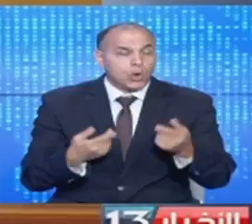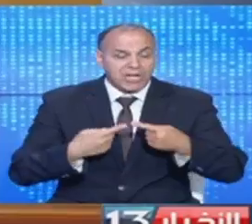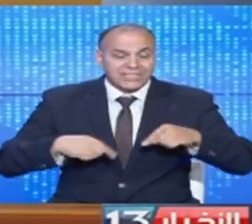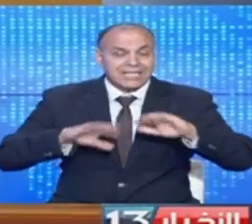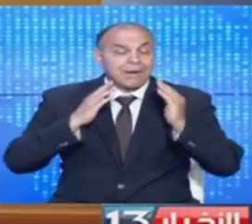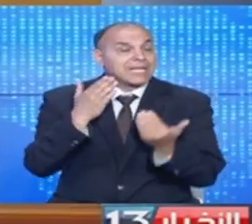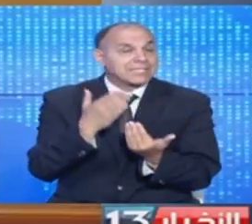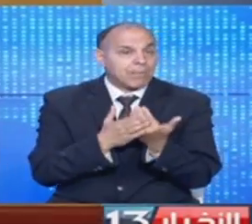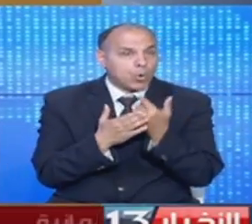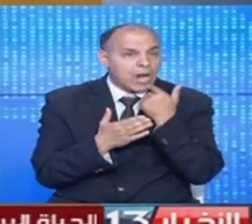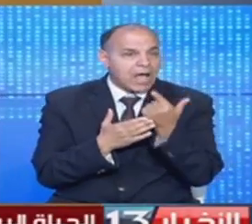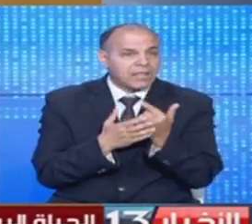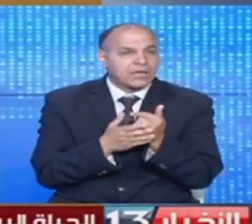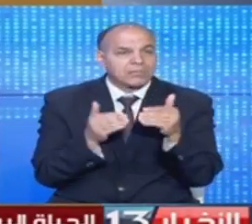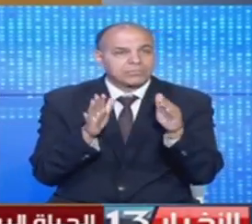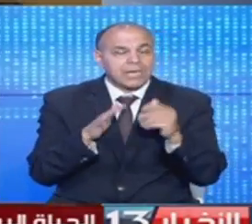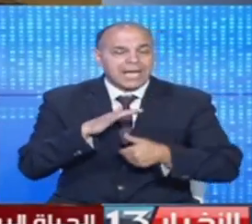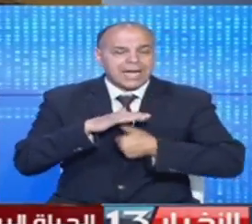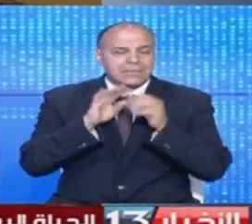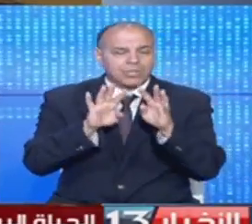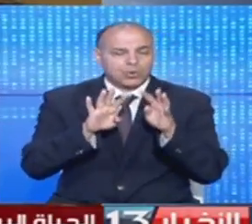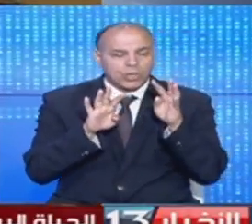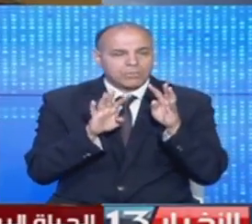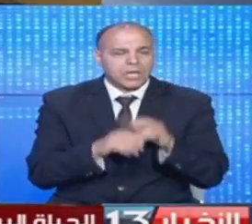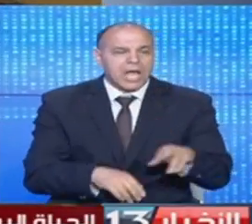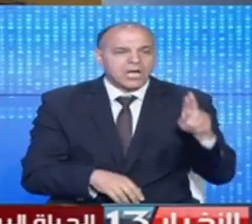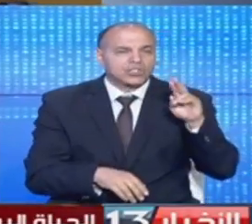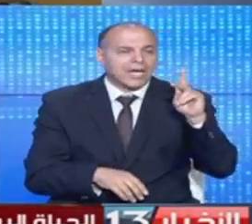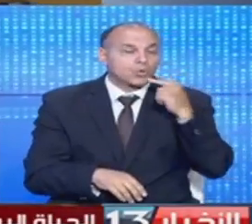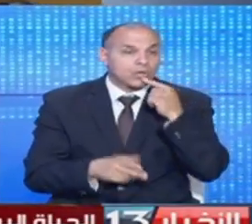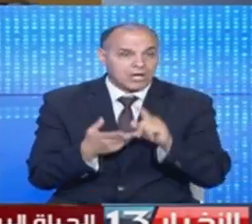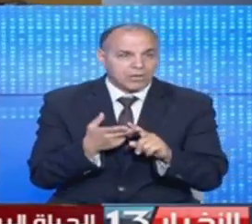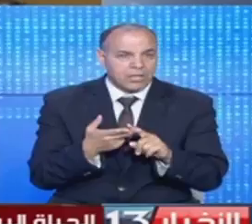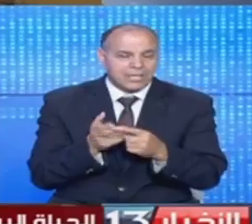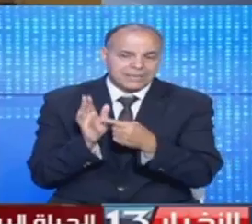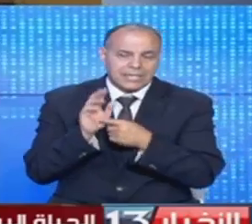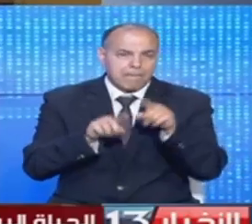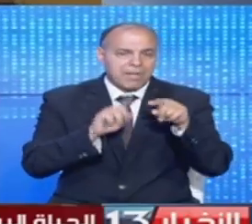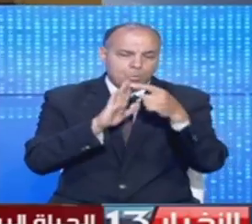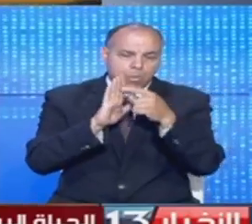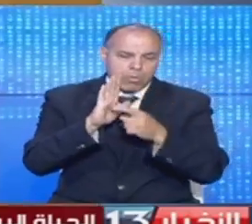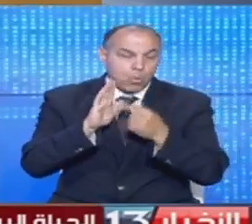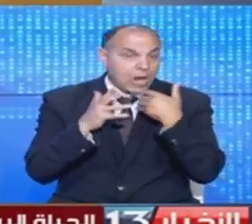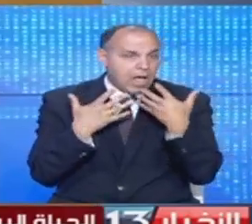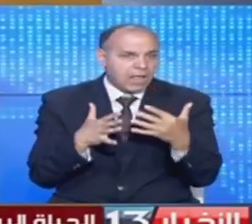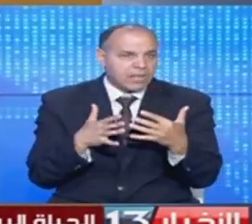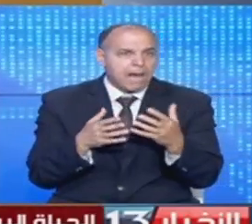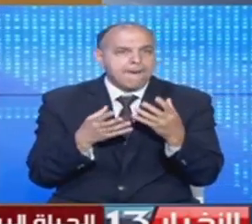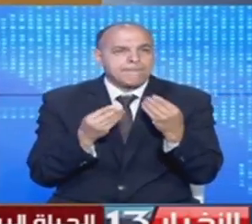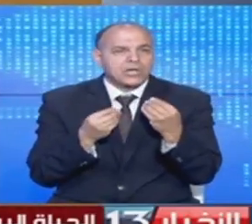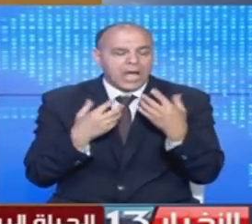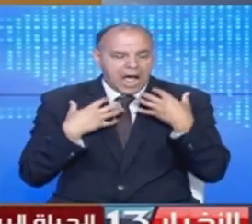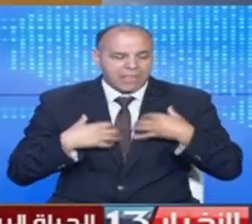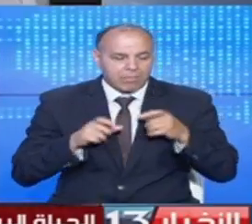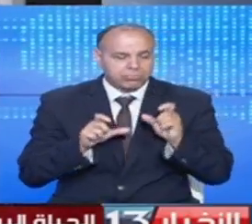العامة صباح اليوم بعد أن افتتحها رئيس مجلس نواب الشعب راشد الغنوشي بتقديم بعض نقاط النظام من قبل عدد من